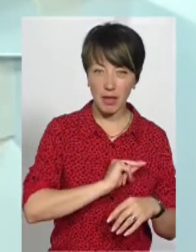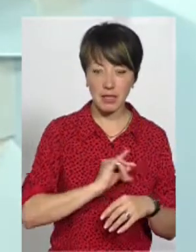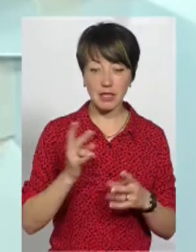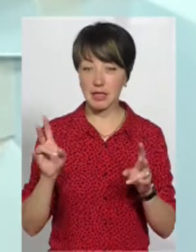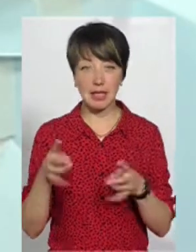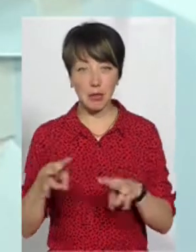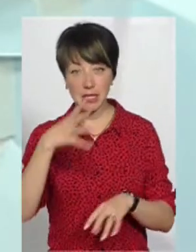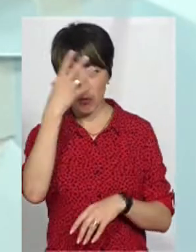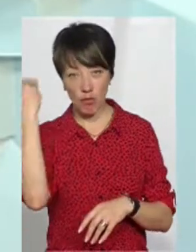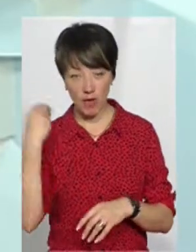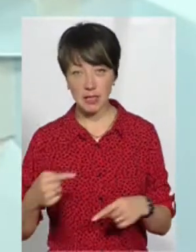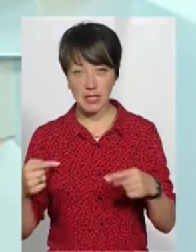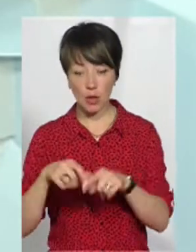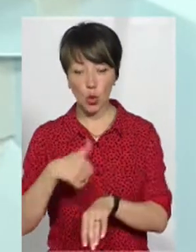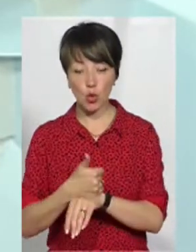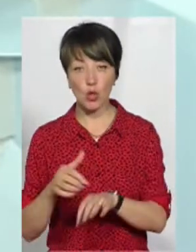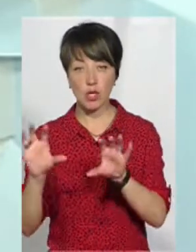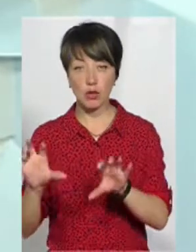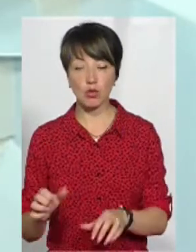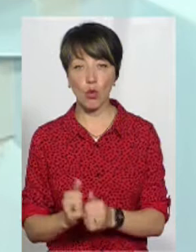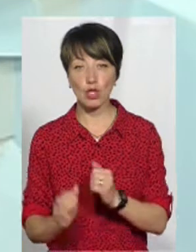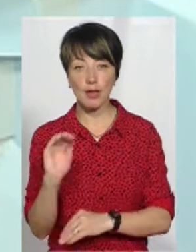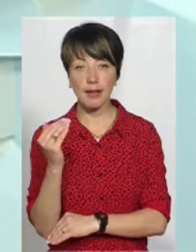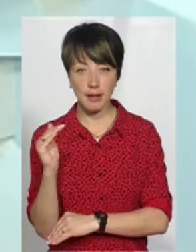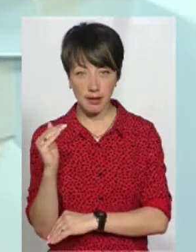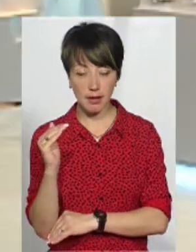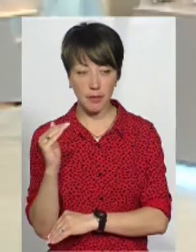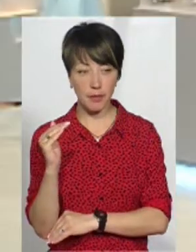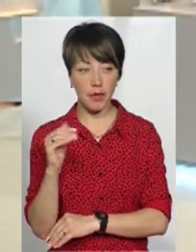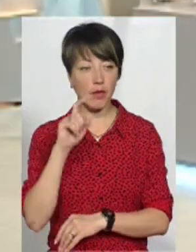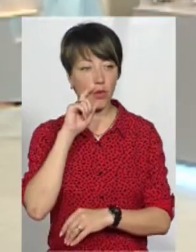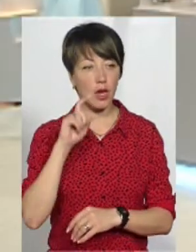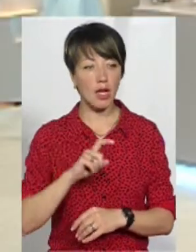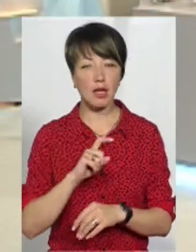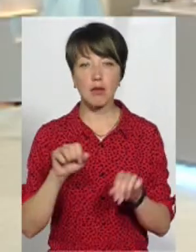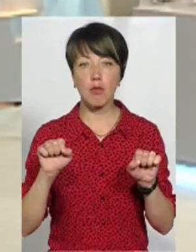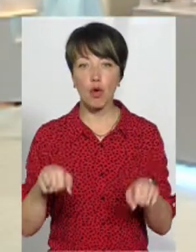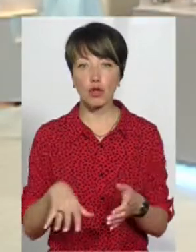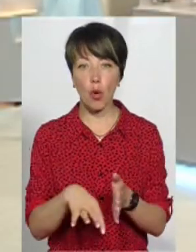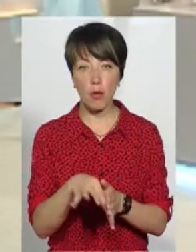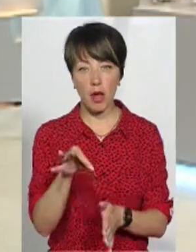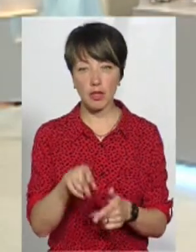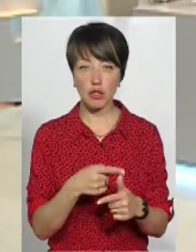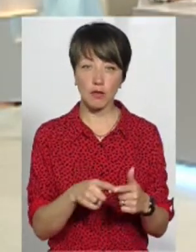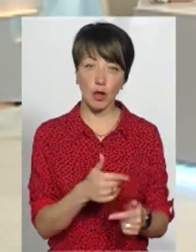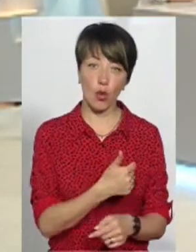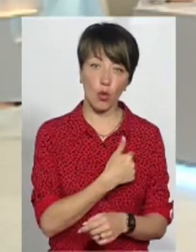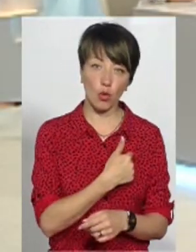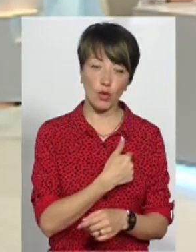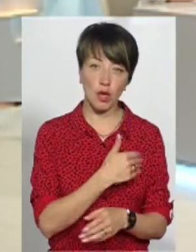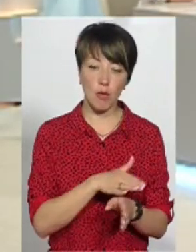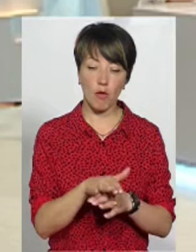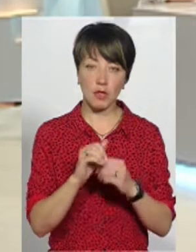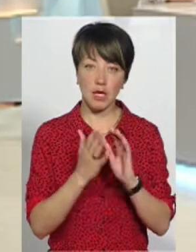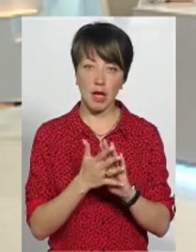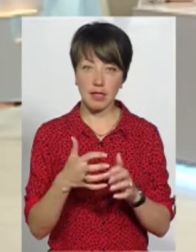те, що згідно з Конституцією України, кожна дитина в Україні може обрати, чи вона хоче повну